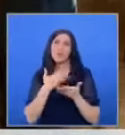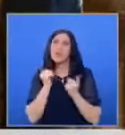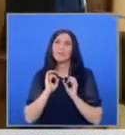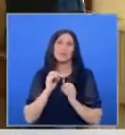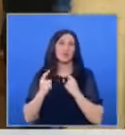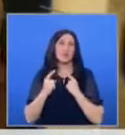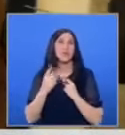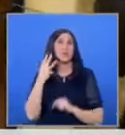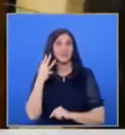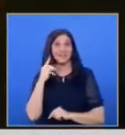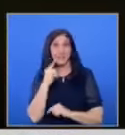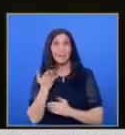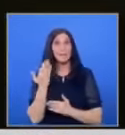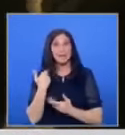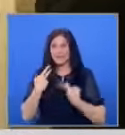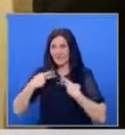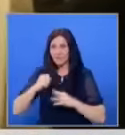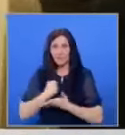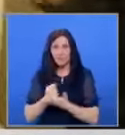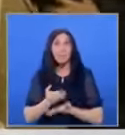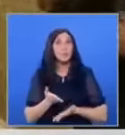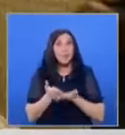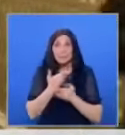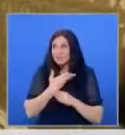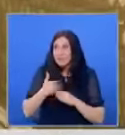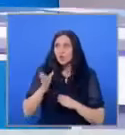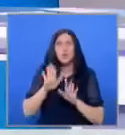преди да бъде върнат мандата, подкрепата му все още остава неясна.